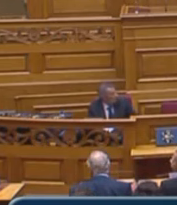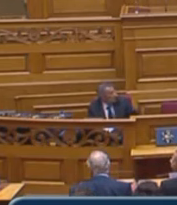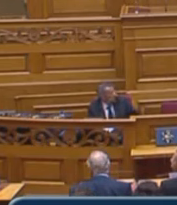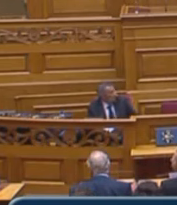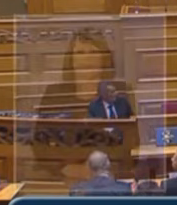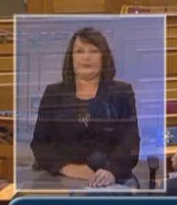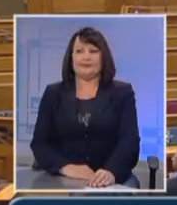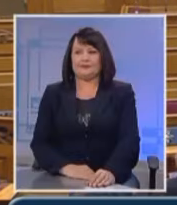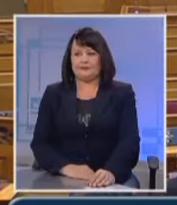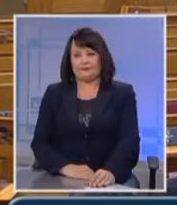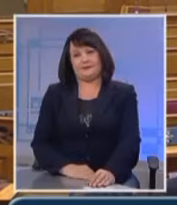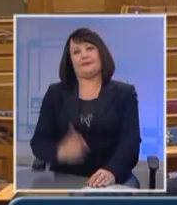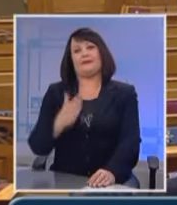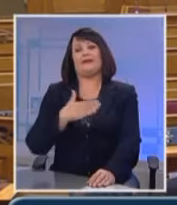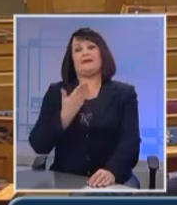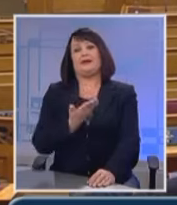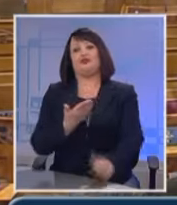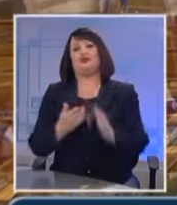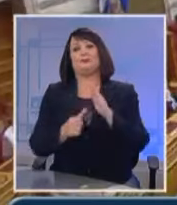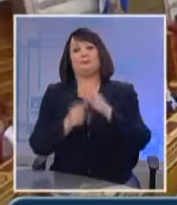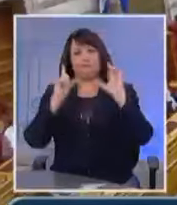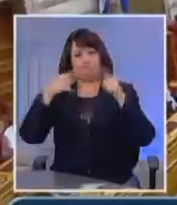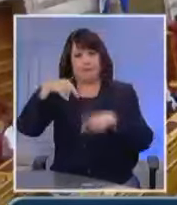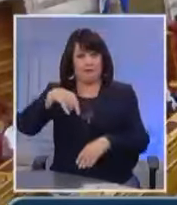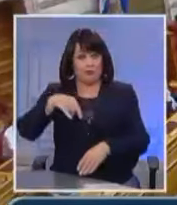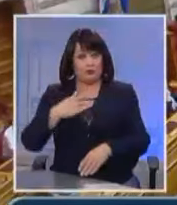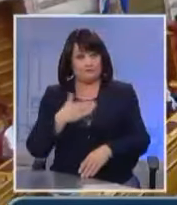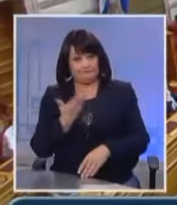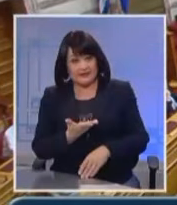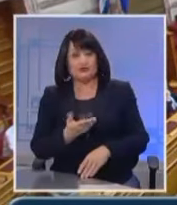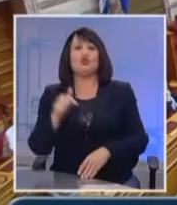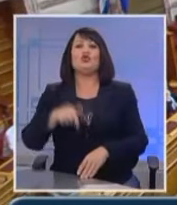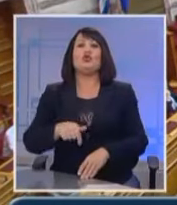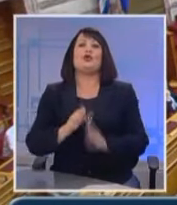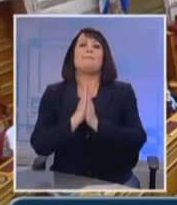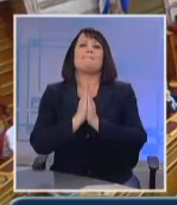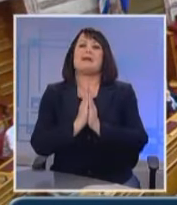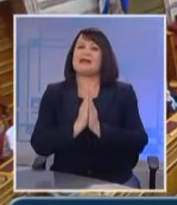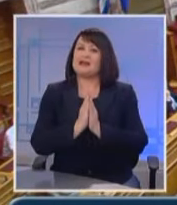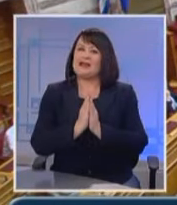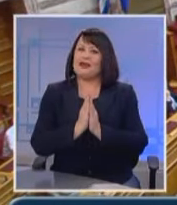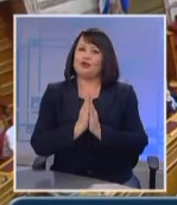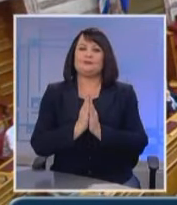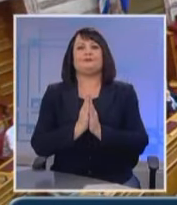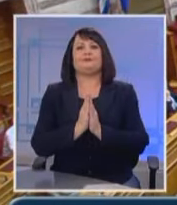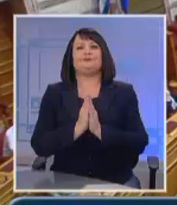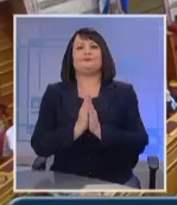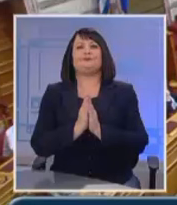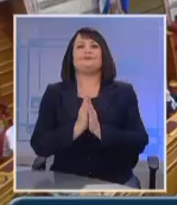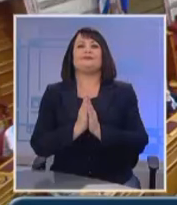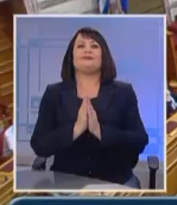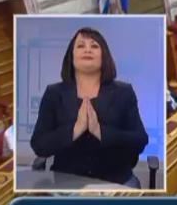Ευχαριστώ τον κύριο Πρόεδρο της Δημοκρατίας, τον κύριο Προκόπη Παυλόπουλο, και τώρα θα παρακαλέσω τον κύριο